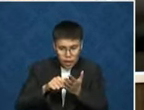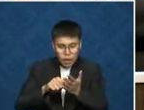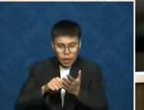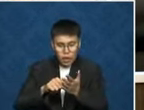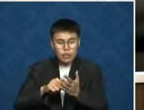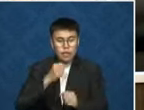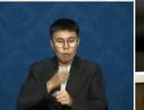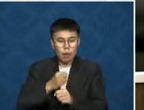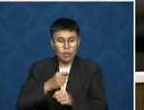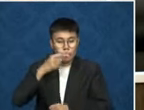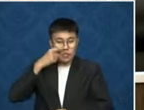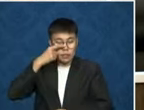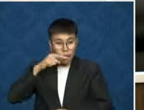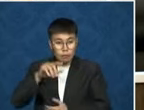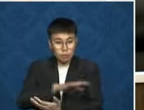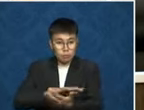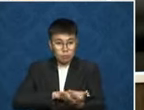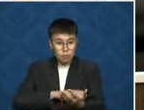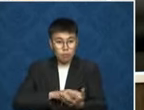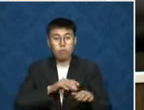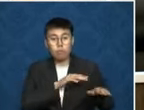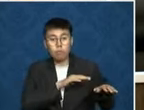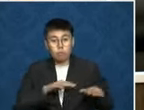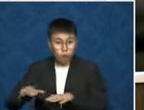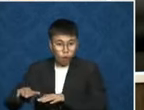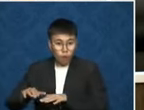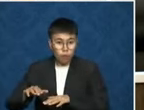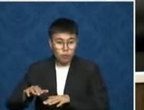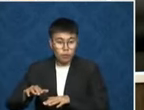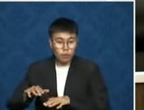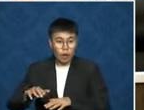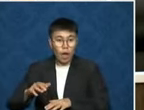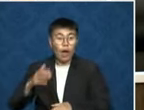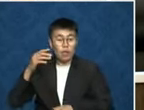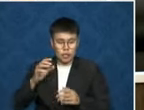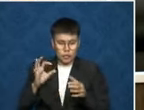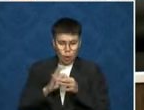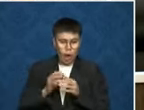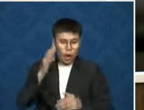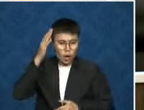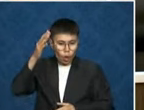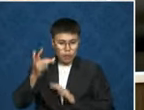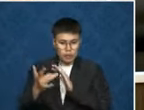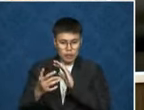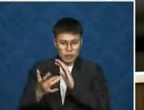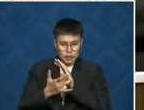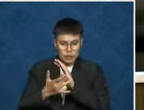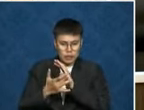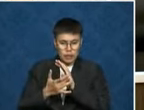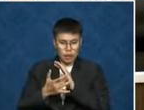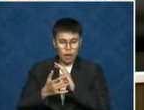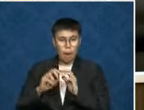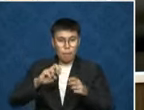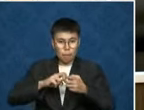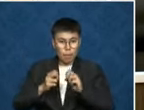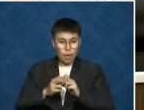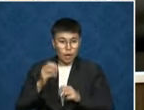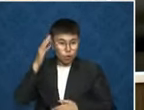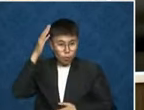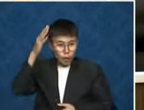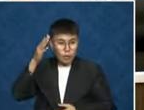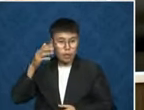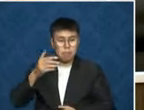ำให้ประเทศของเราประชาชนของเราเนี่ยเตรียมพร้อมกับสิ่งที่กำลังจะเกิดขึ้นปัญหาต่างๆที่อาจจะเกิดขึ้นต่อมาจาก